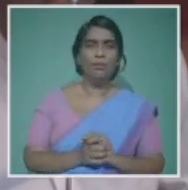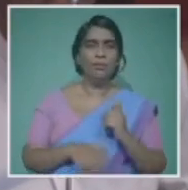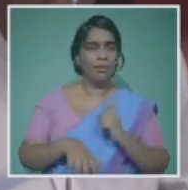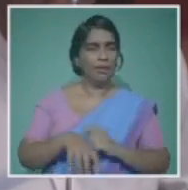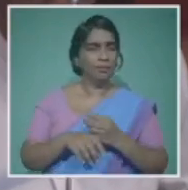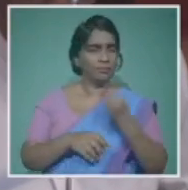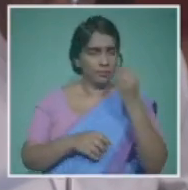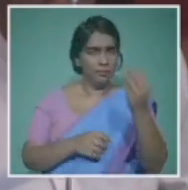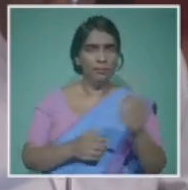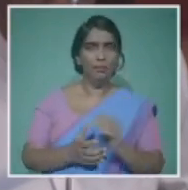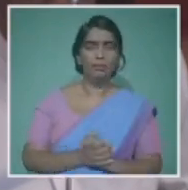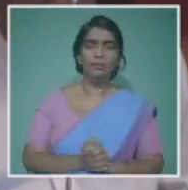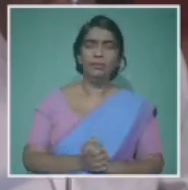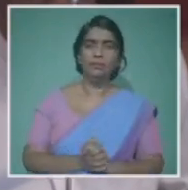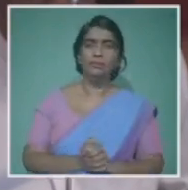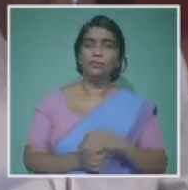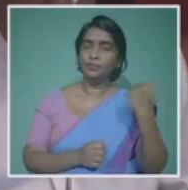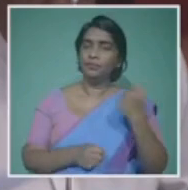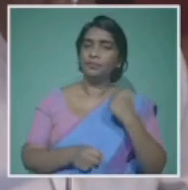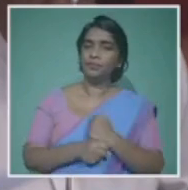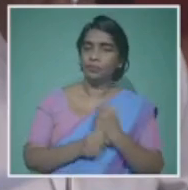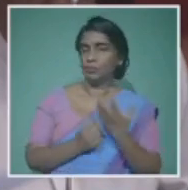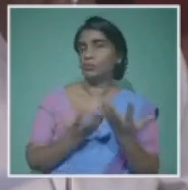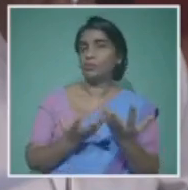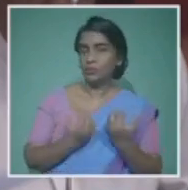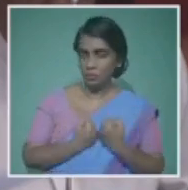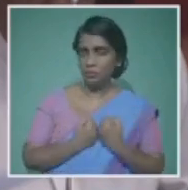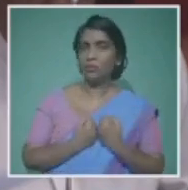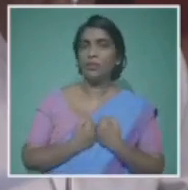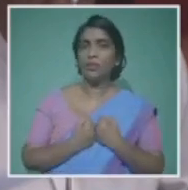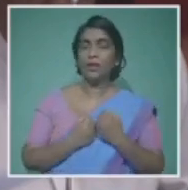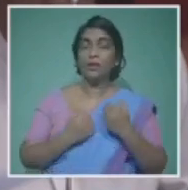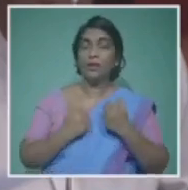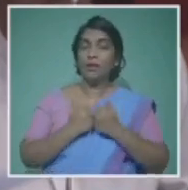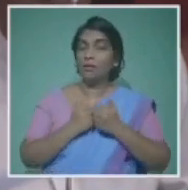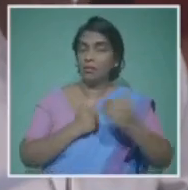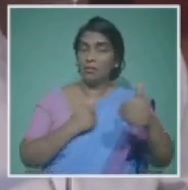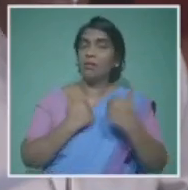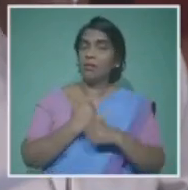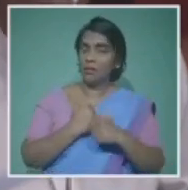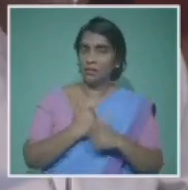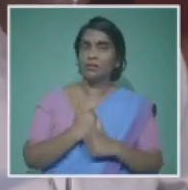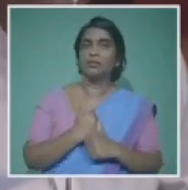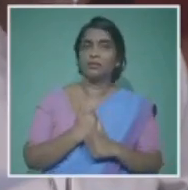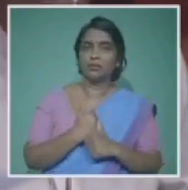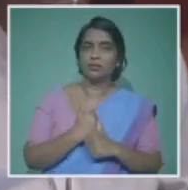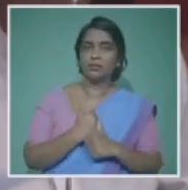දෙන්න. අලුත් ආණ්ඩුවක් අවශ්‍යයි. ඒකට මාර්ගය සකස් කරන්න.